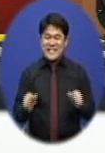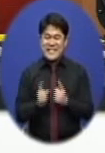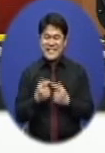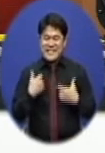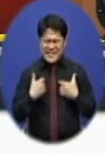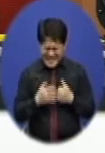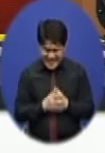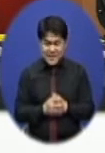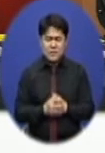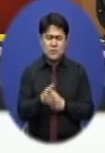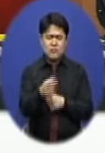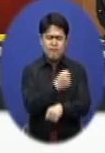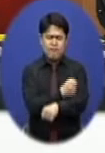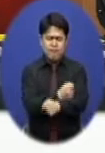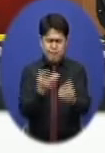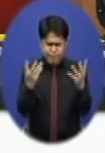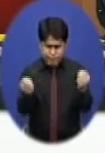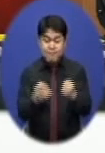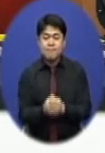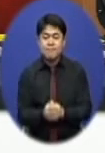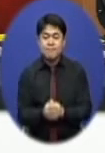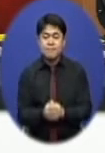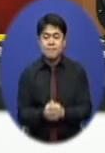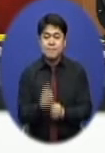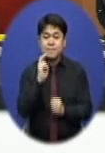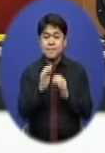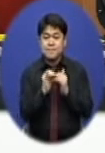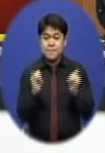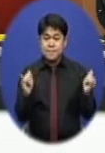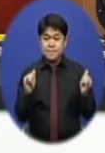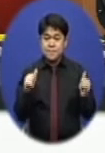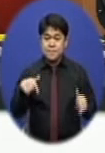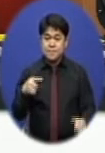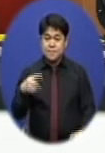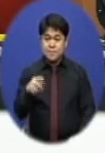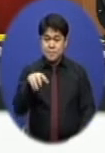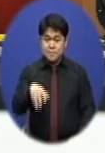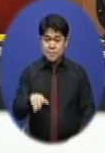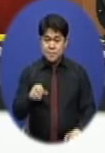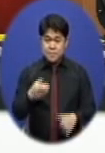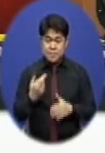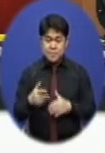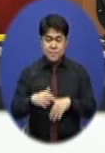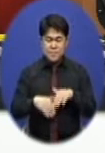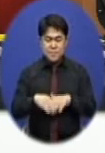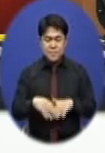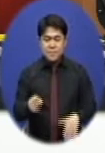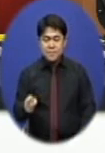반갑습니다. 예, 고생 많으십니다. 아니, 근데 그 우리 가수 고로에서 빈손 현진우